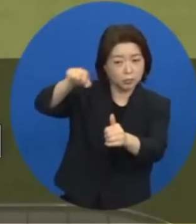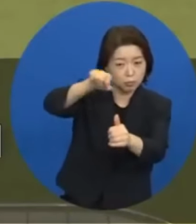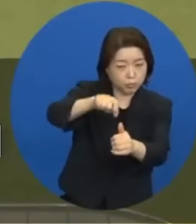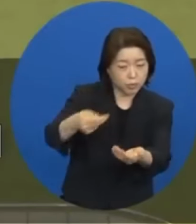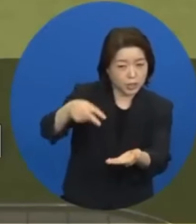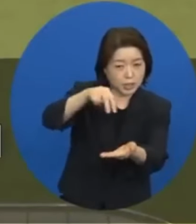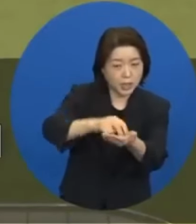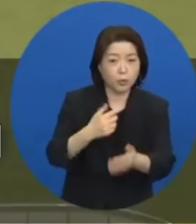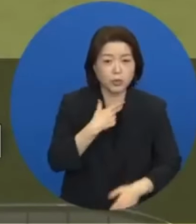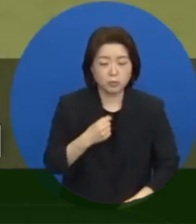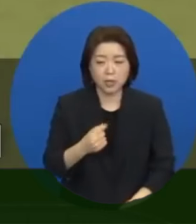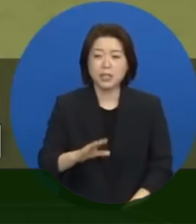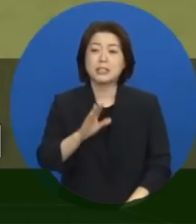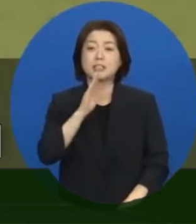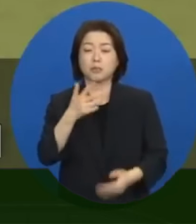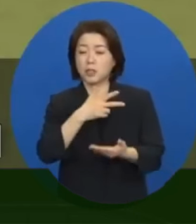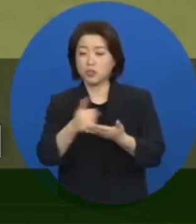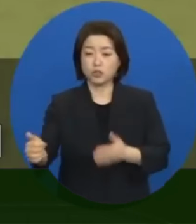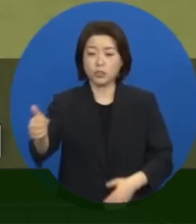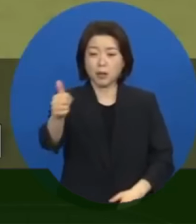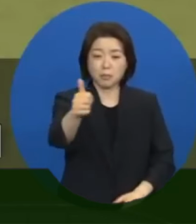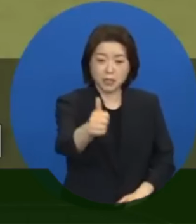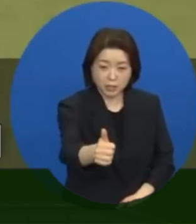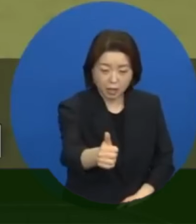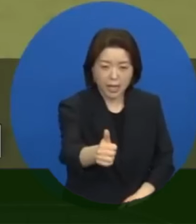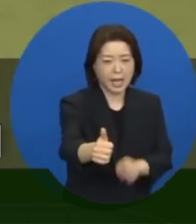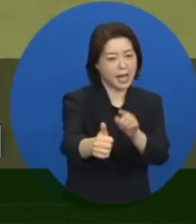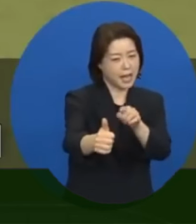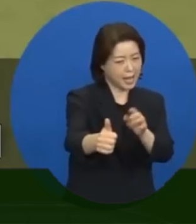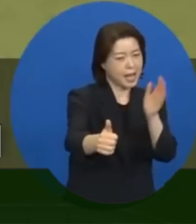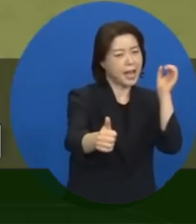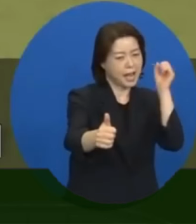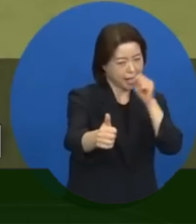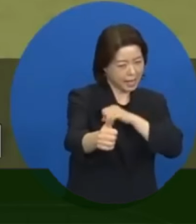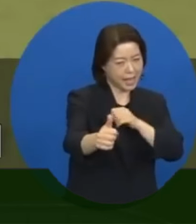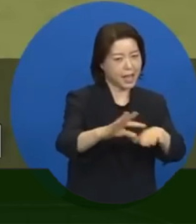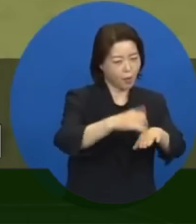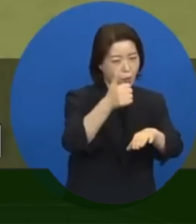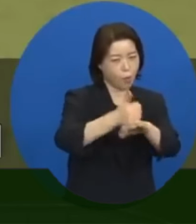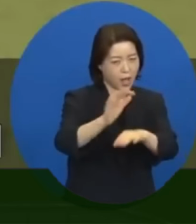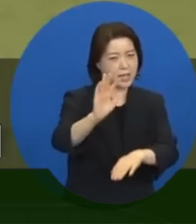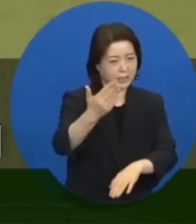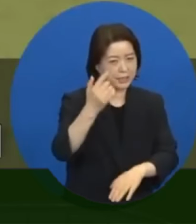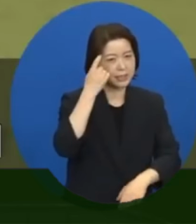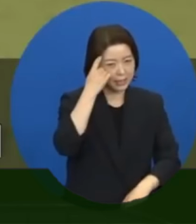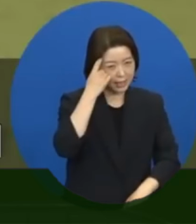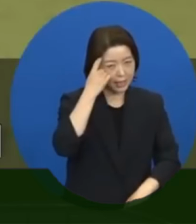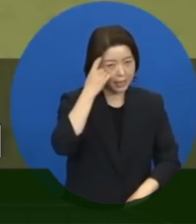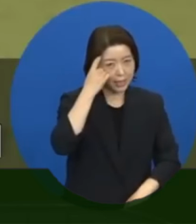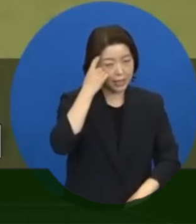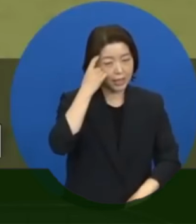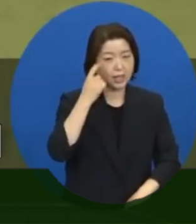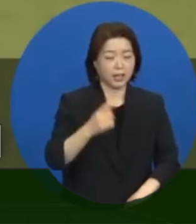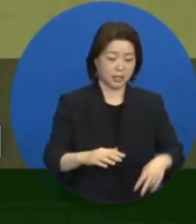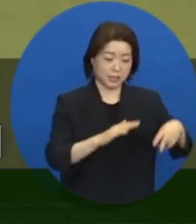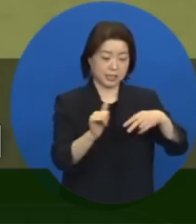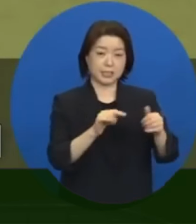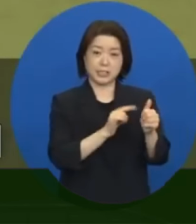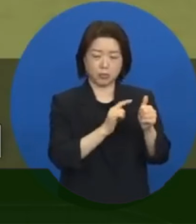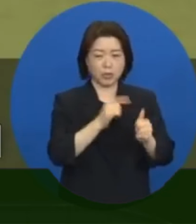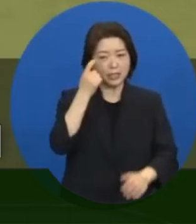주님 앞에 나와 섰구나 아이 사람이 왕이 될 사람이구나라고이 사무엘이 생각을